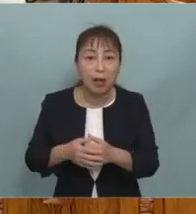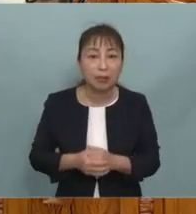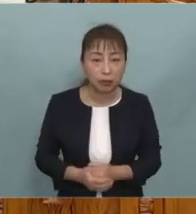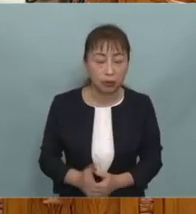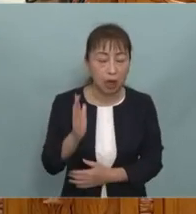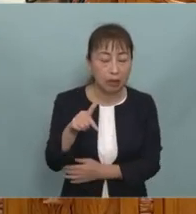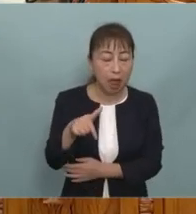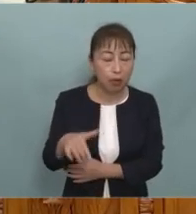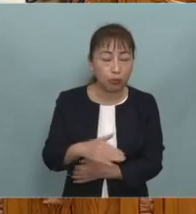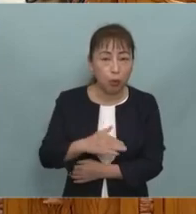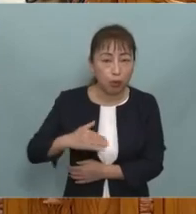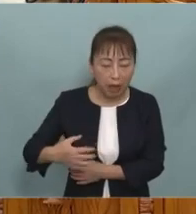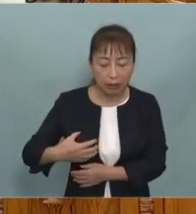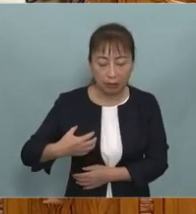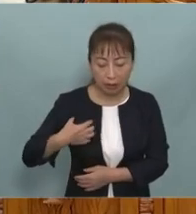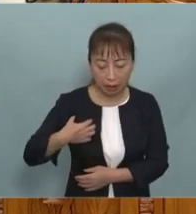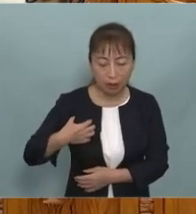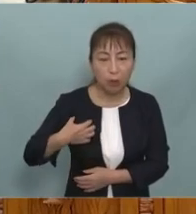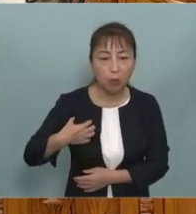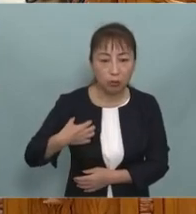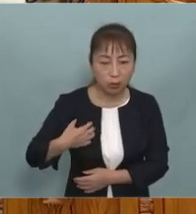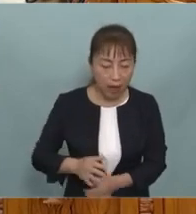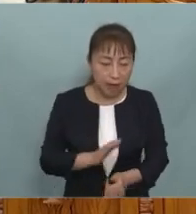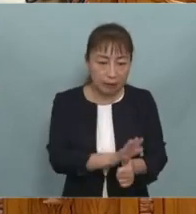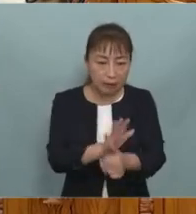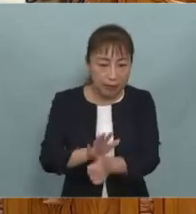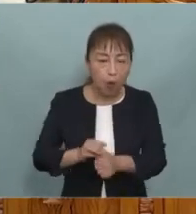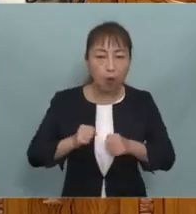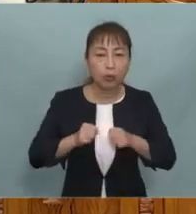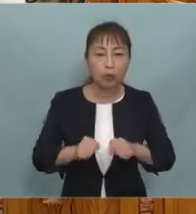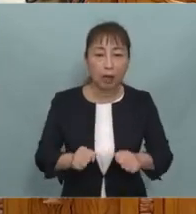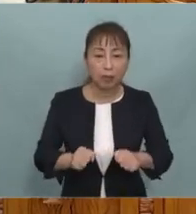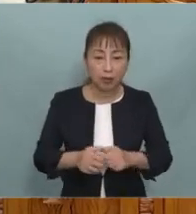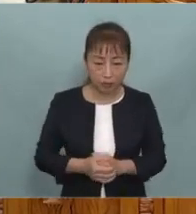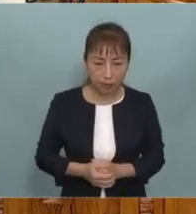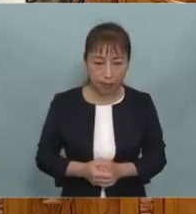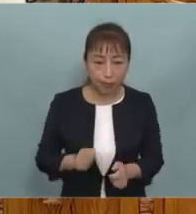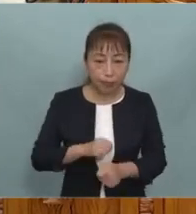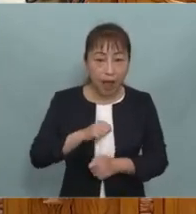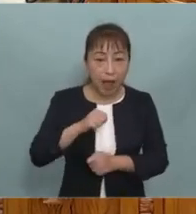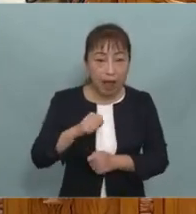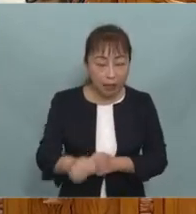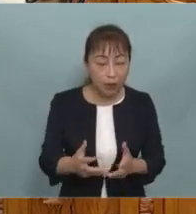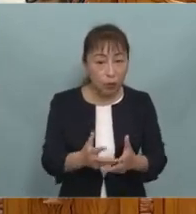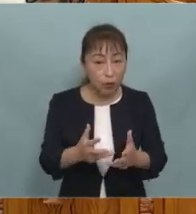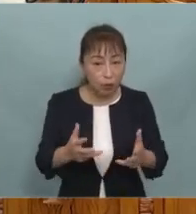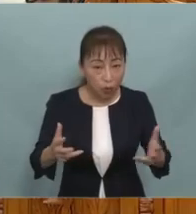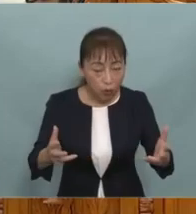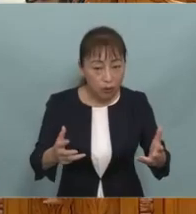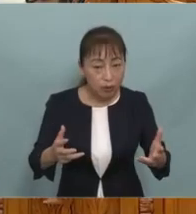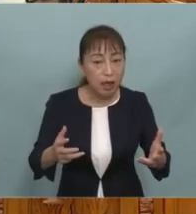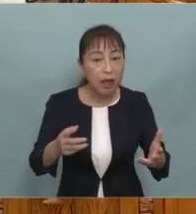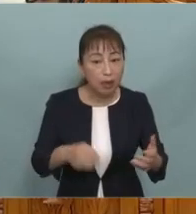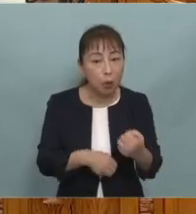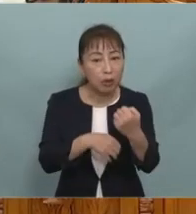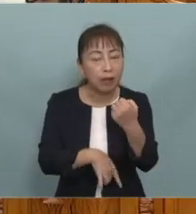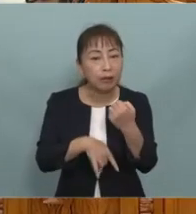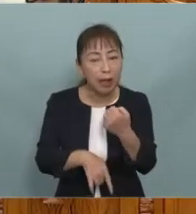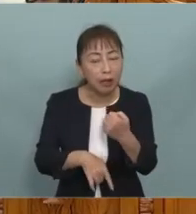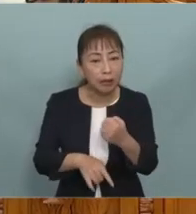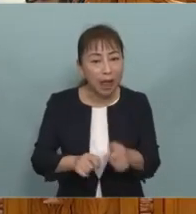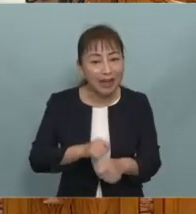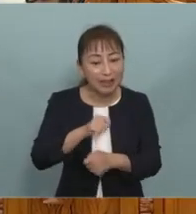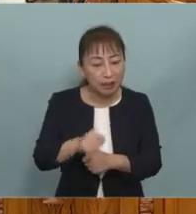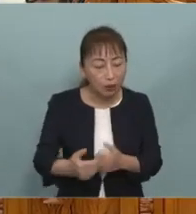政府として責任を持って支援を行ってまいります地方創生の原点に立ち返り地方を守り